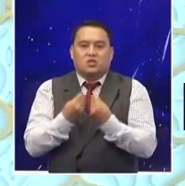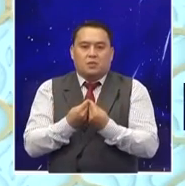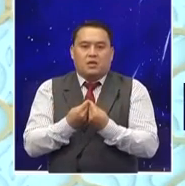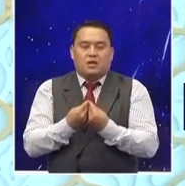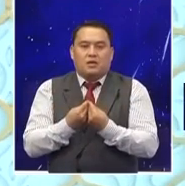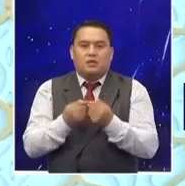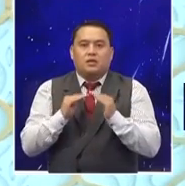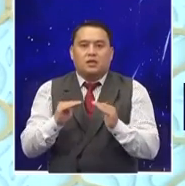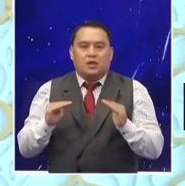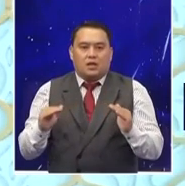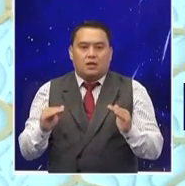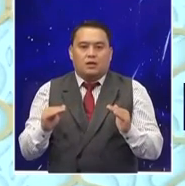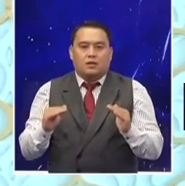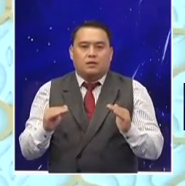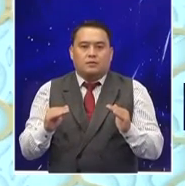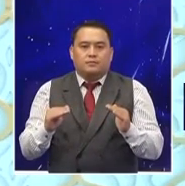детей